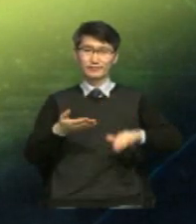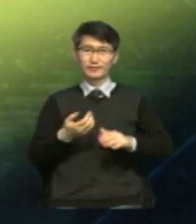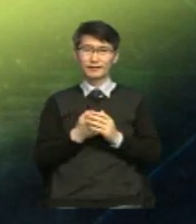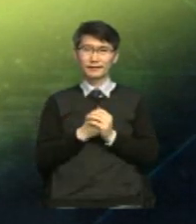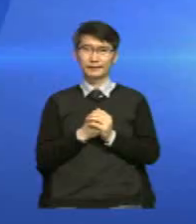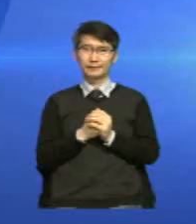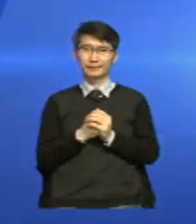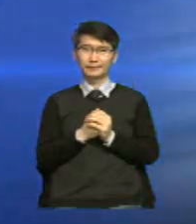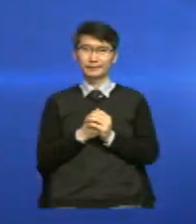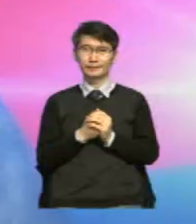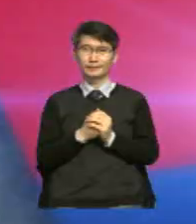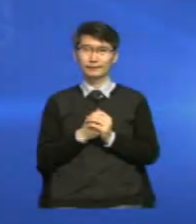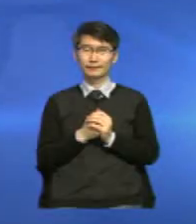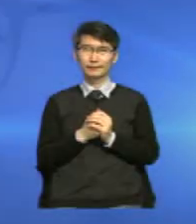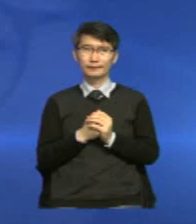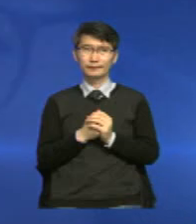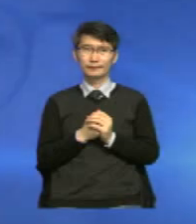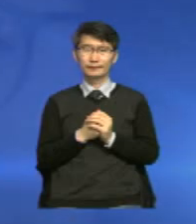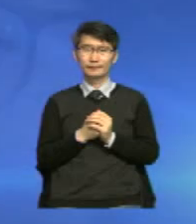기자입니다.